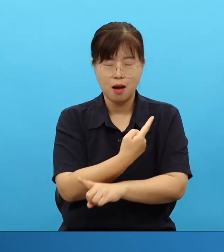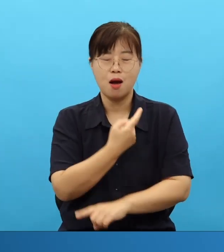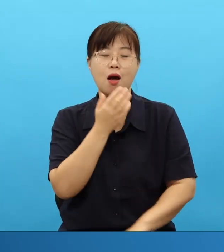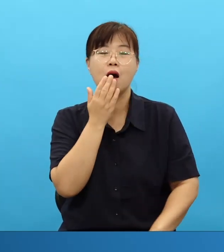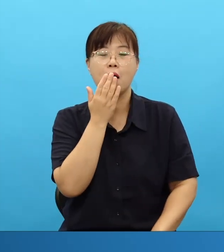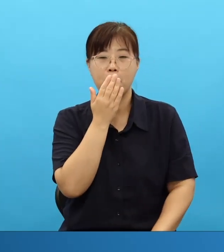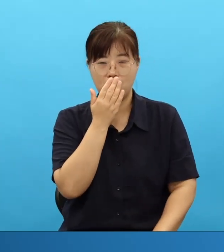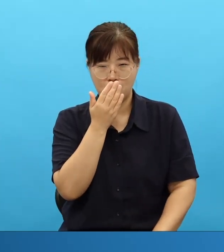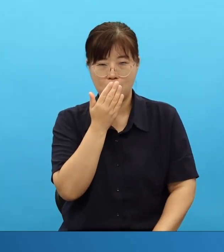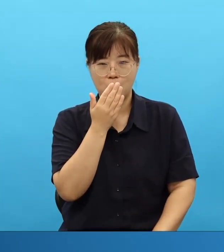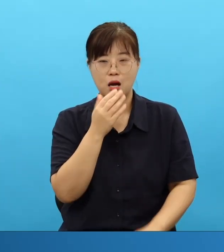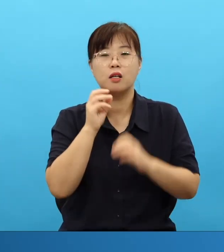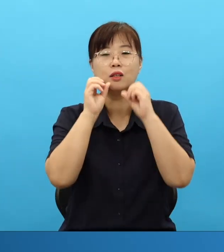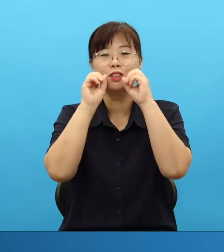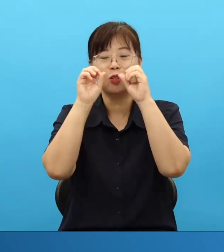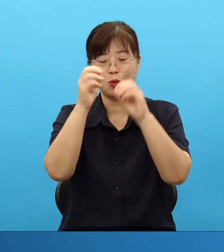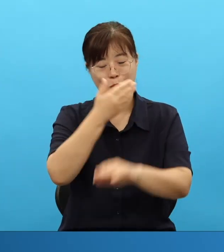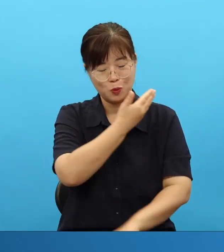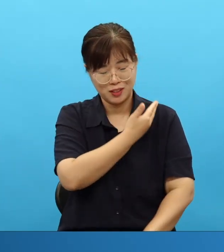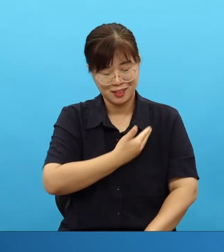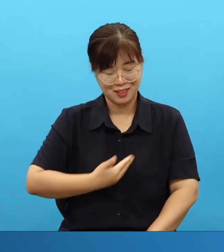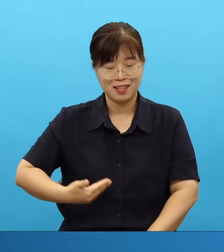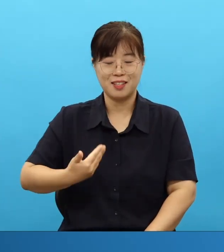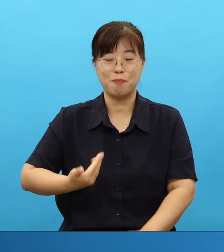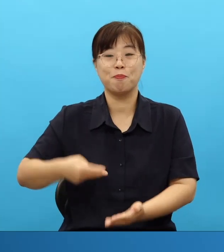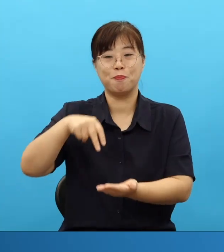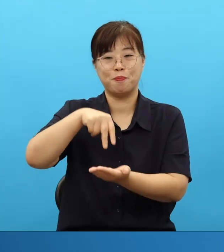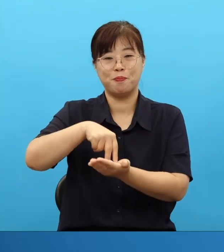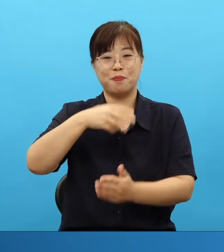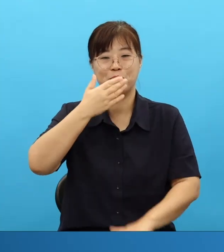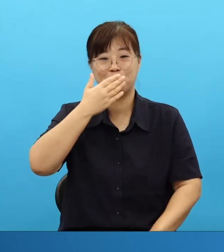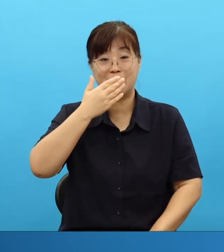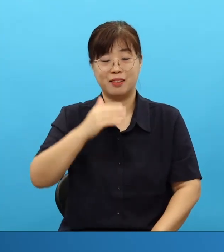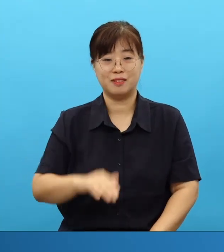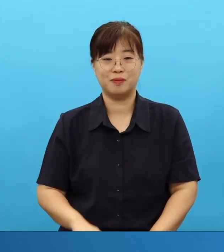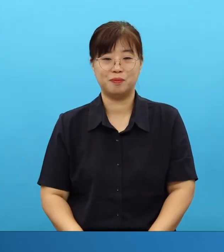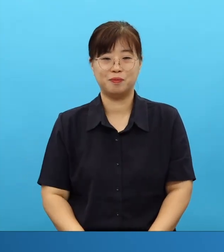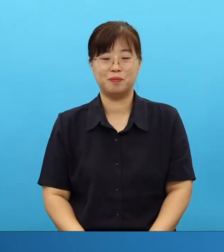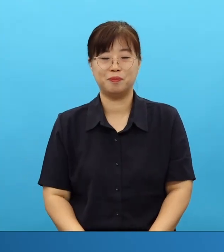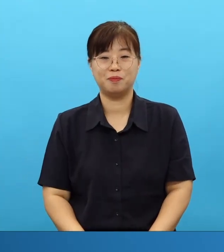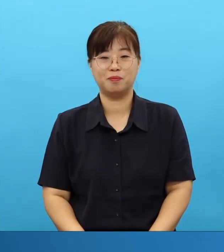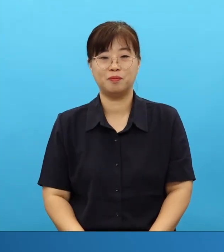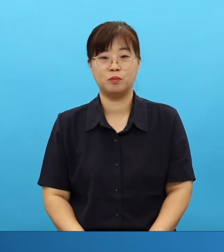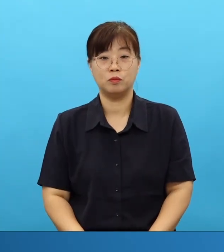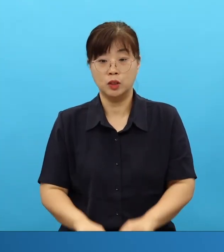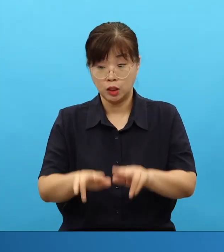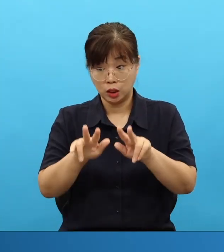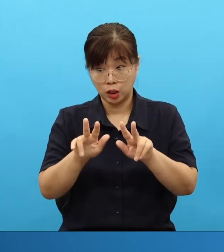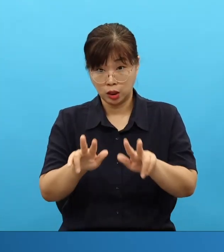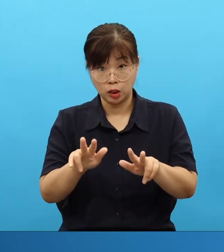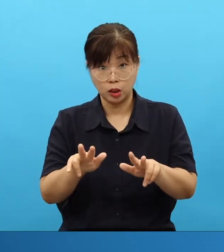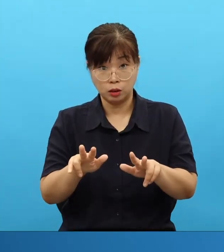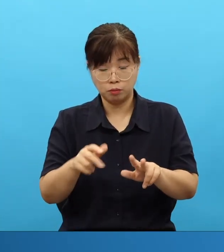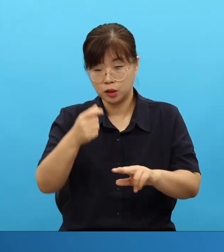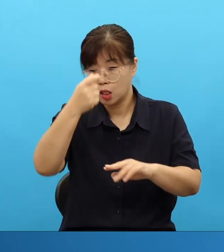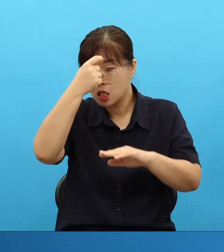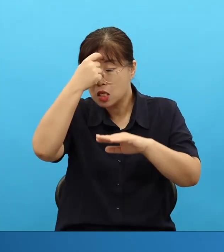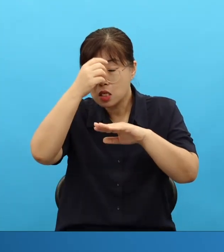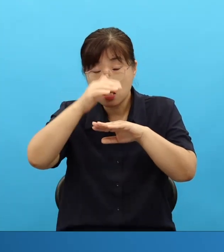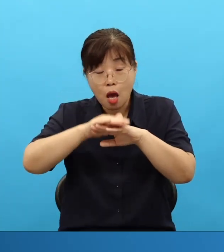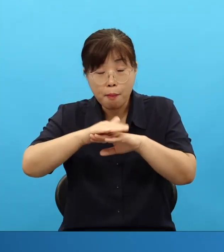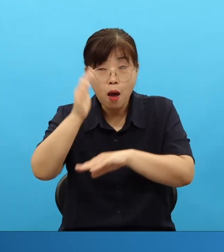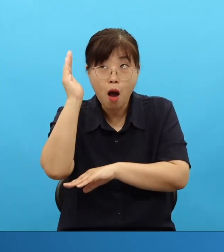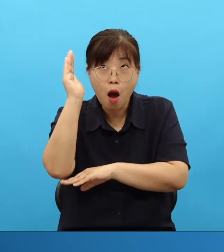됩니다 만약에 여러분이 지금 메지 지금 듣고 예배하고 있는데요 여러분이 기도 속으로 들어가는